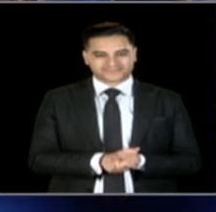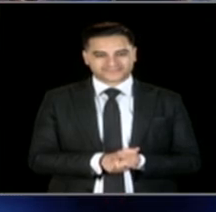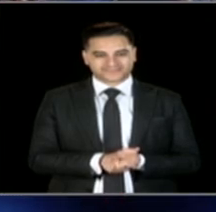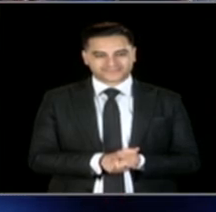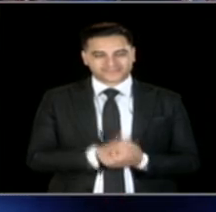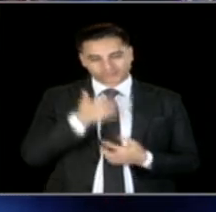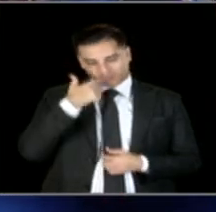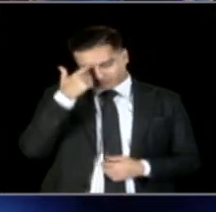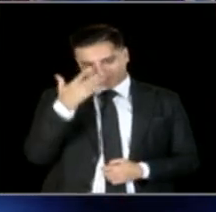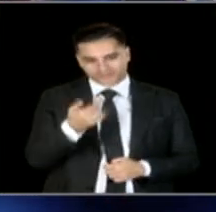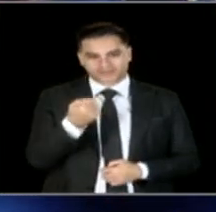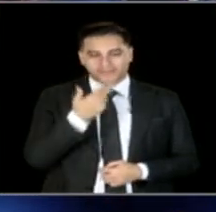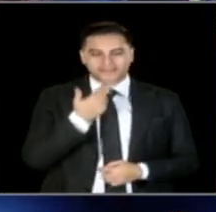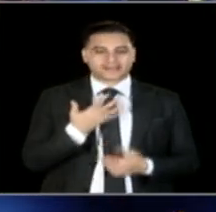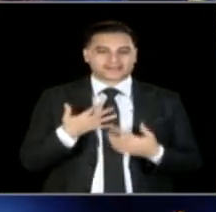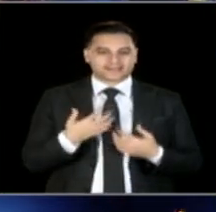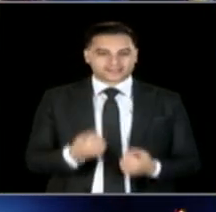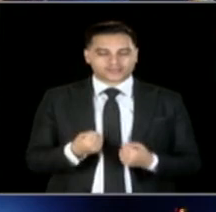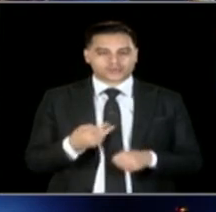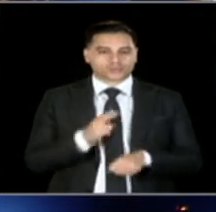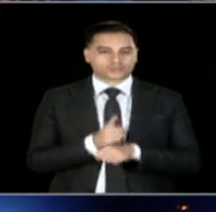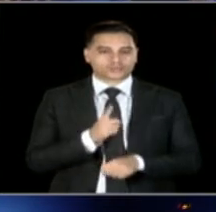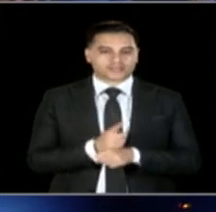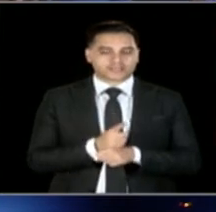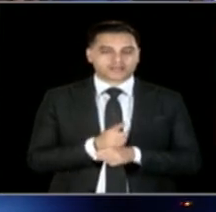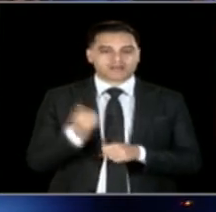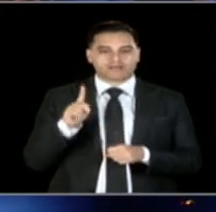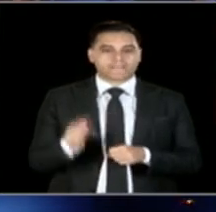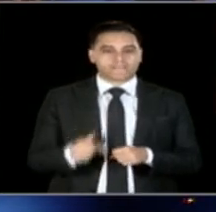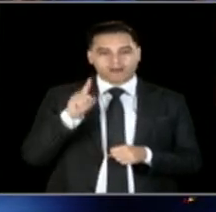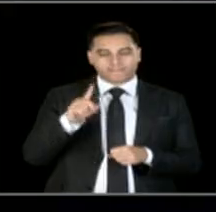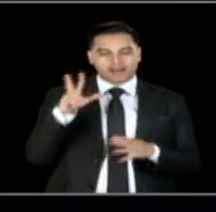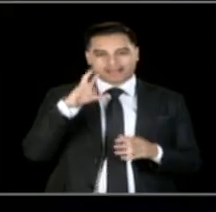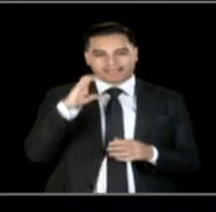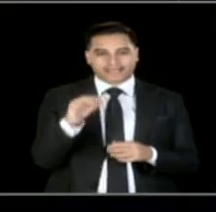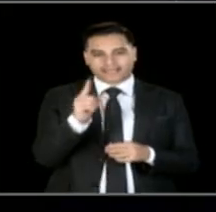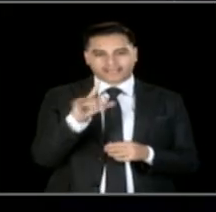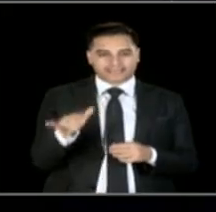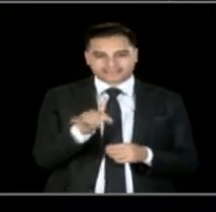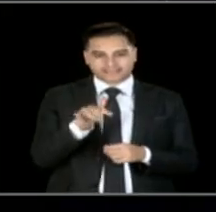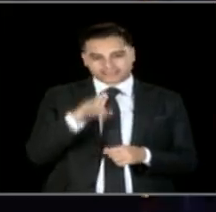كل سنة وحضرتك بخير أستاذة رباب الجندي،